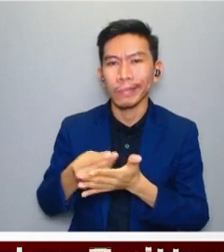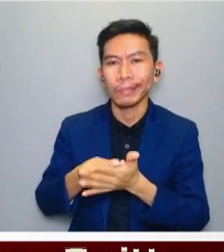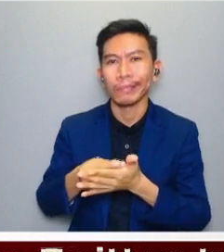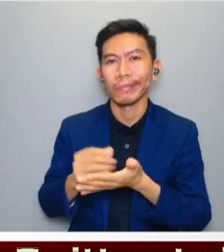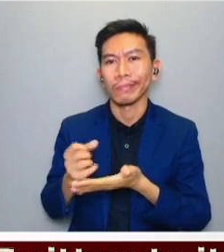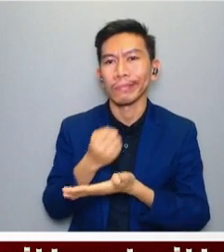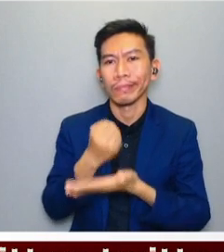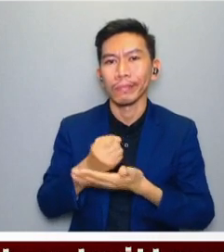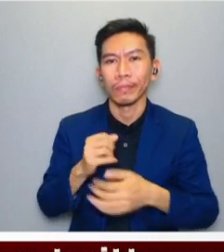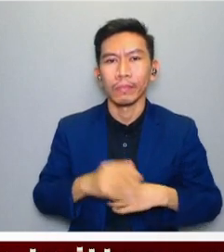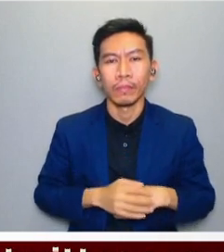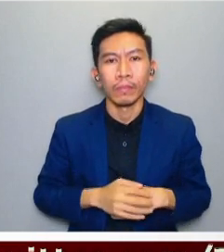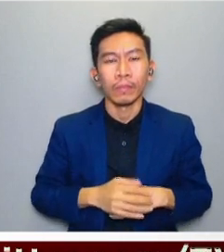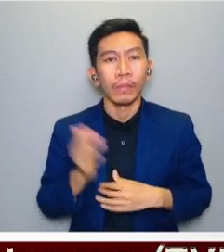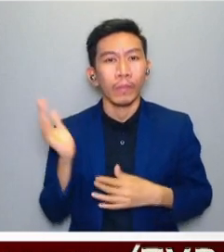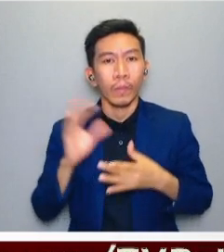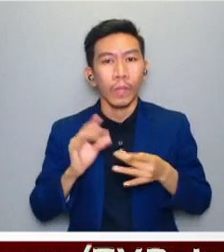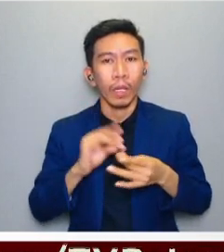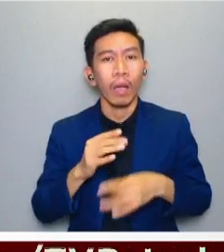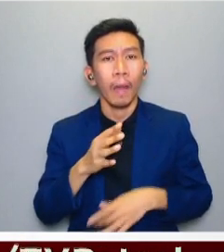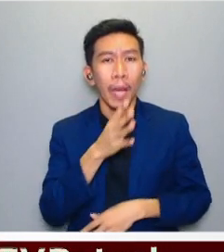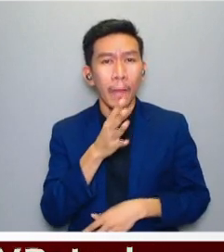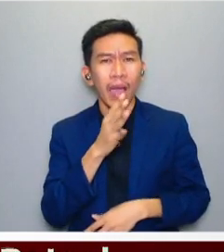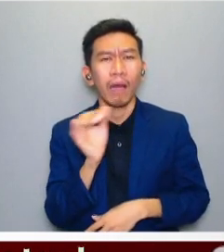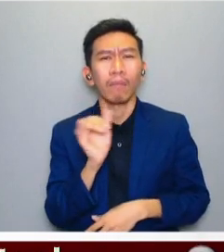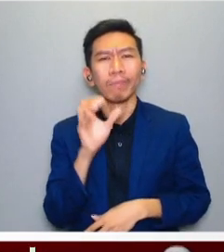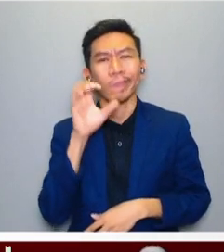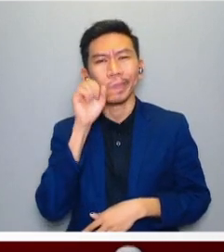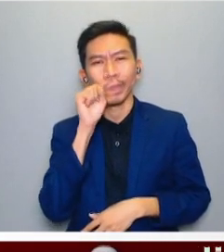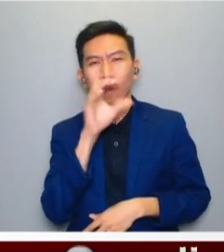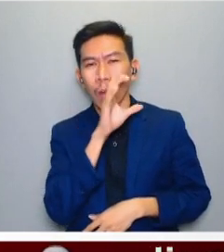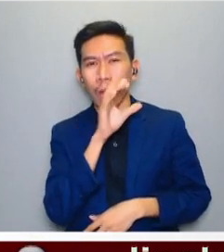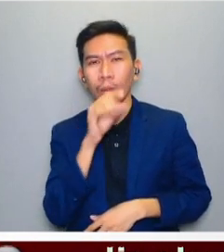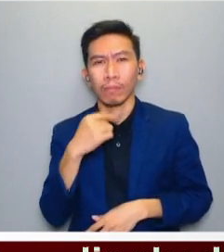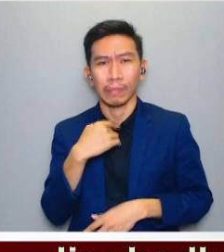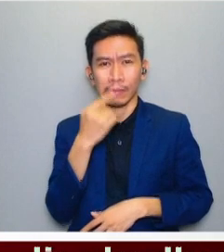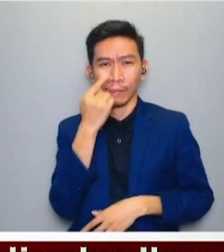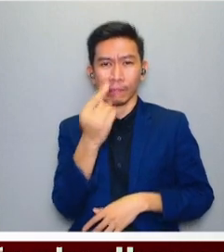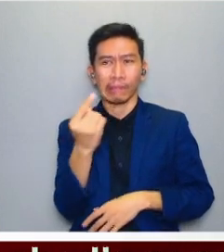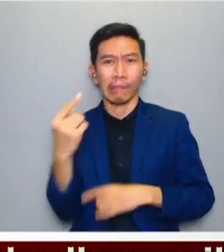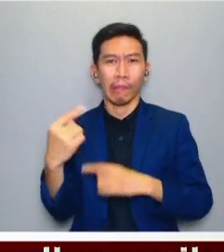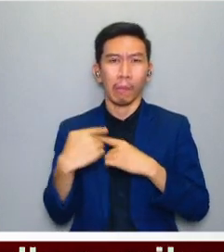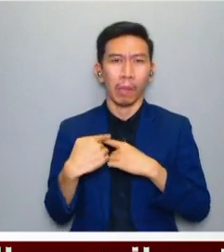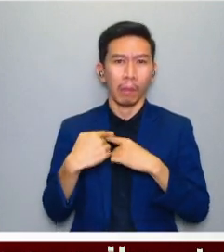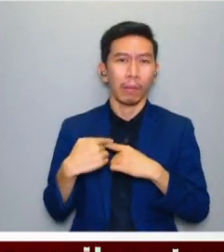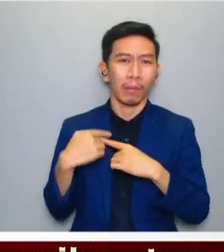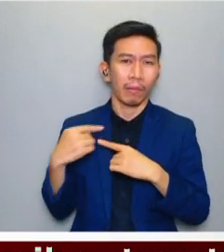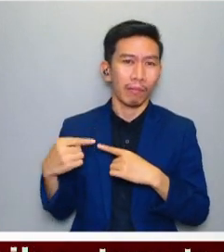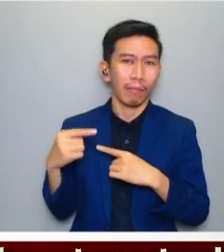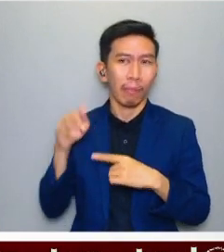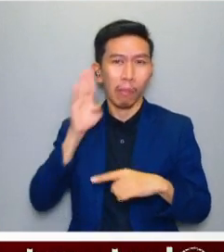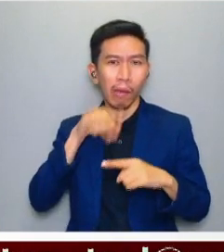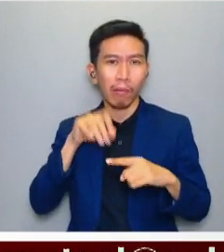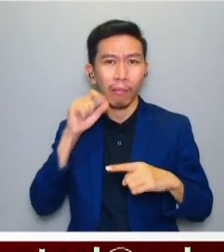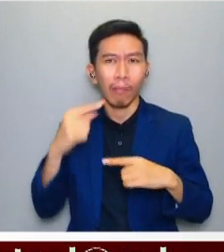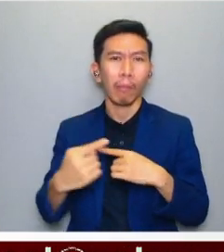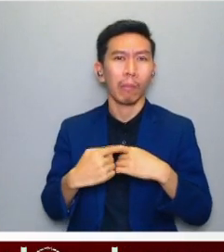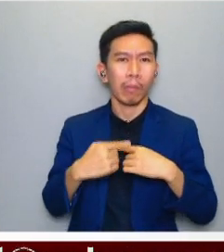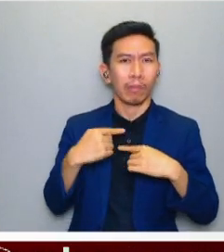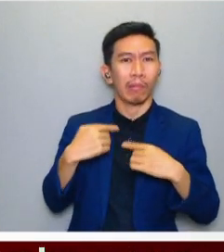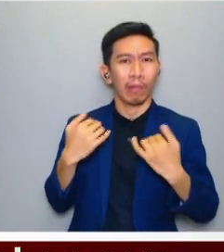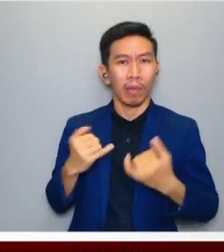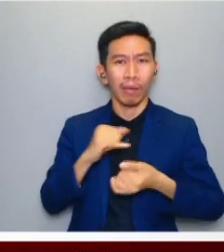senior citizen na rin. Ako na lang talaga ang inaasahan, pati yung mga kapatid ko, lalo ngayong pandemya, na halos lahat sila ay